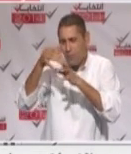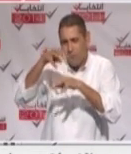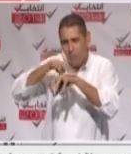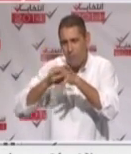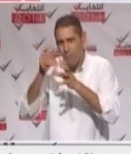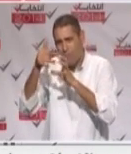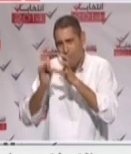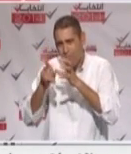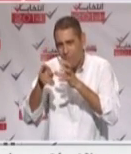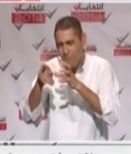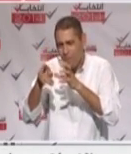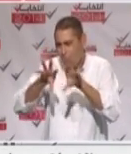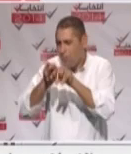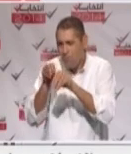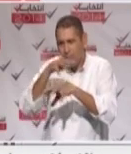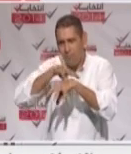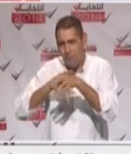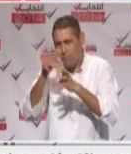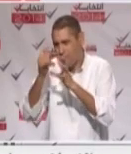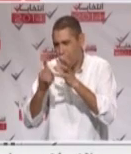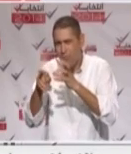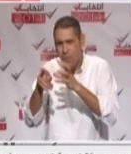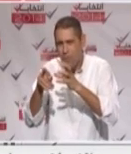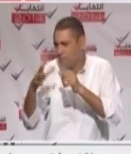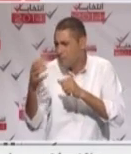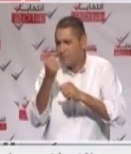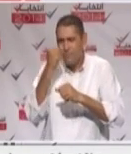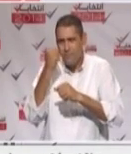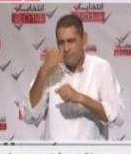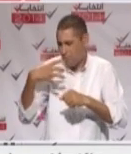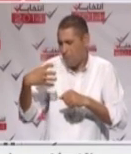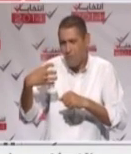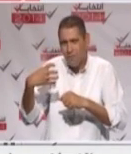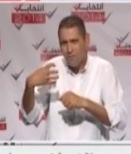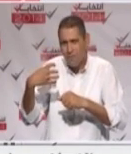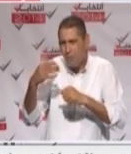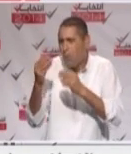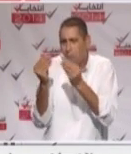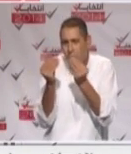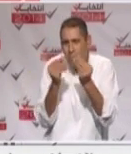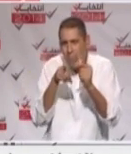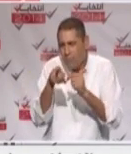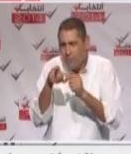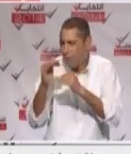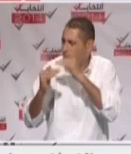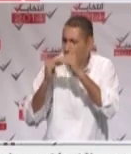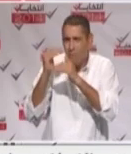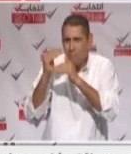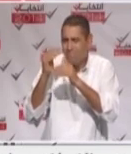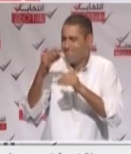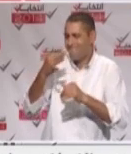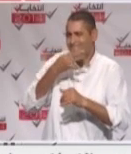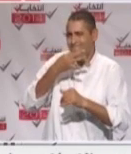في باج ان ما تملكه ولايه باج من ثروات طبيعيه وبشريه يمكنها من تصدر جميع المؤشرات الوطنيه لكن